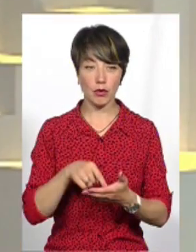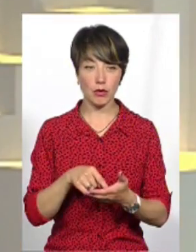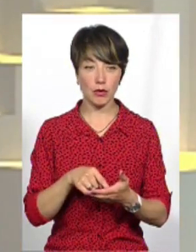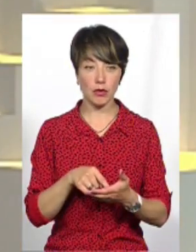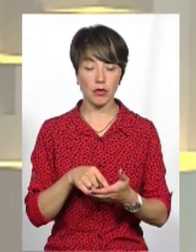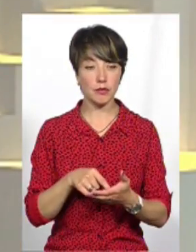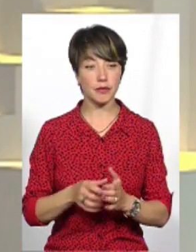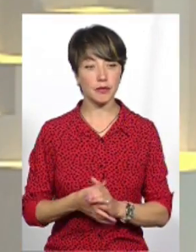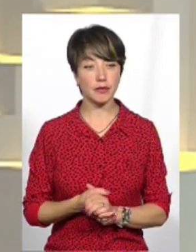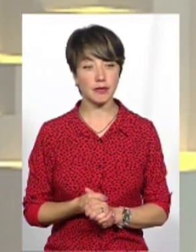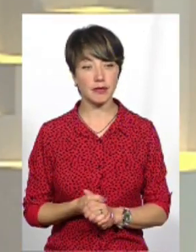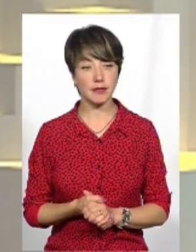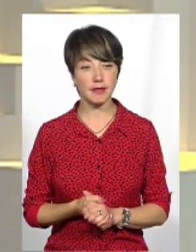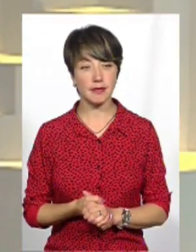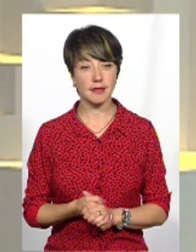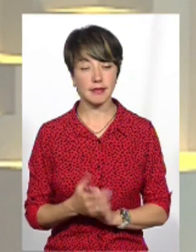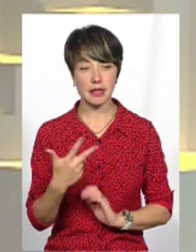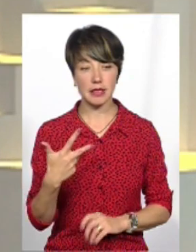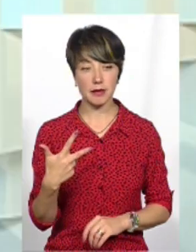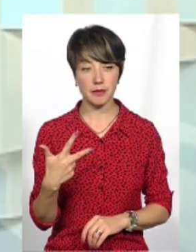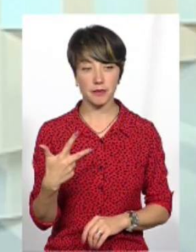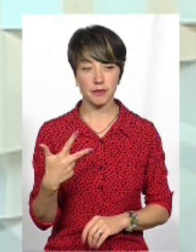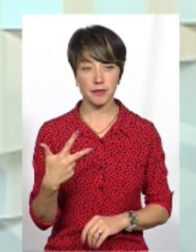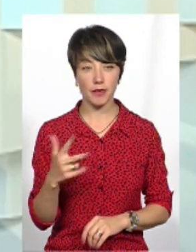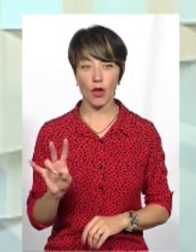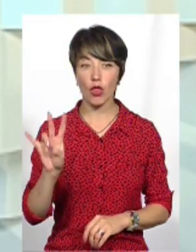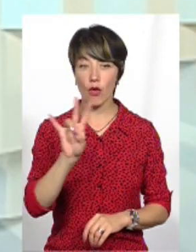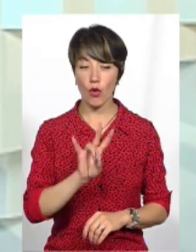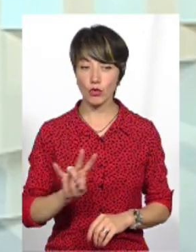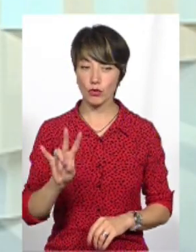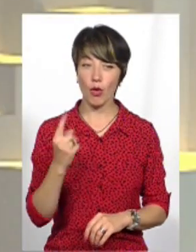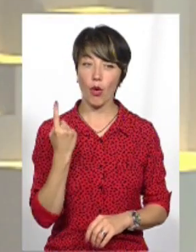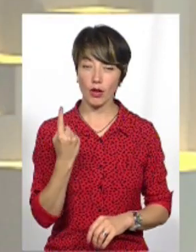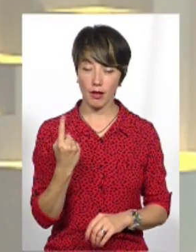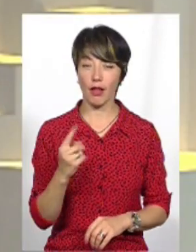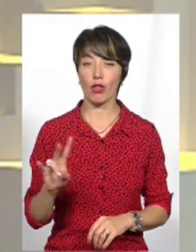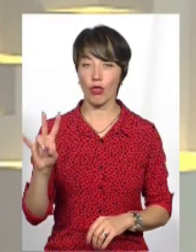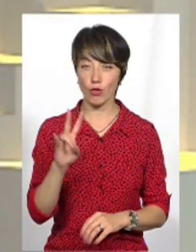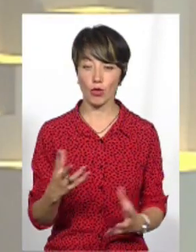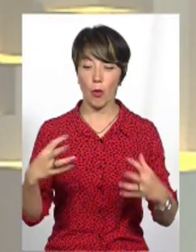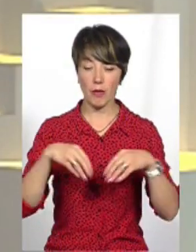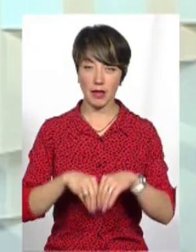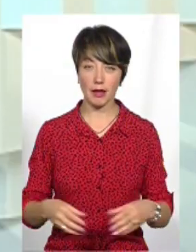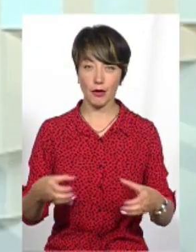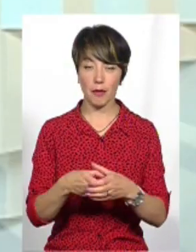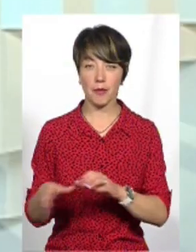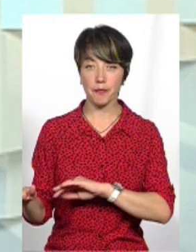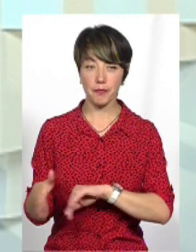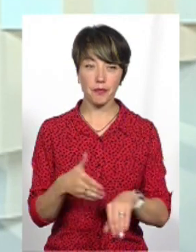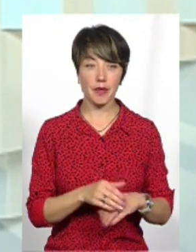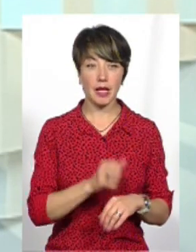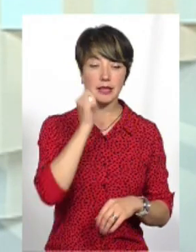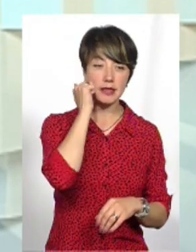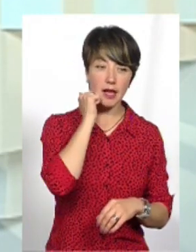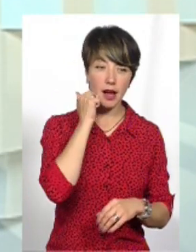у Новоушицькому районі, мабуть, 3. У Новоушицькому – 1. 1. Новоушицька об'єднана. І Стара